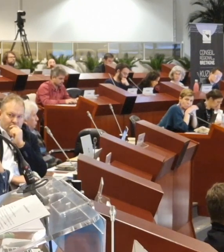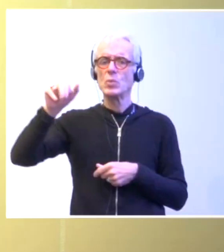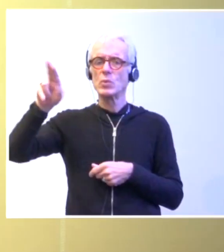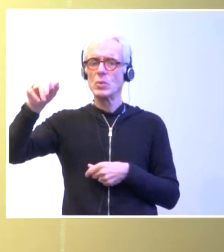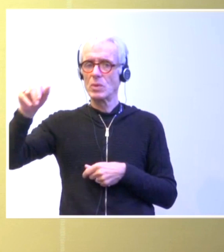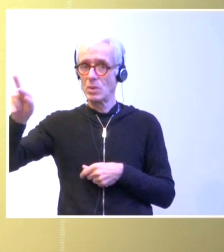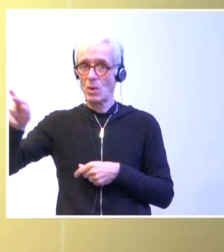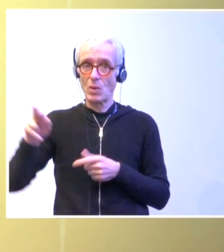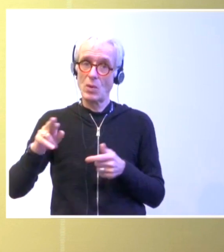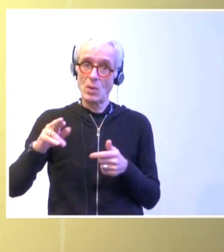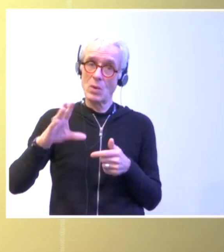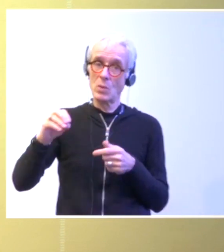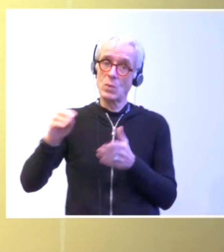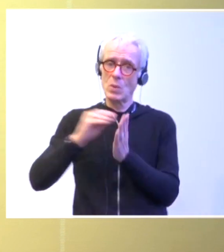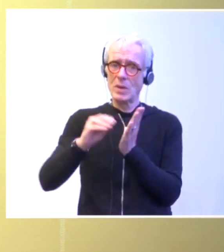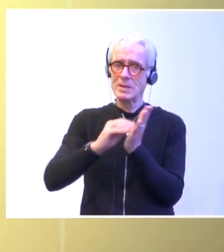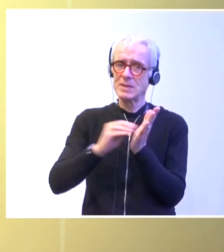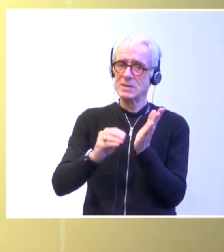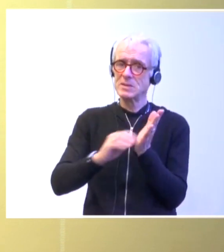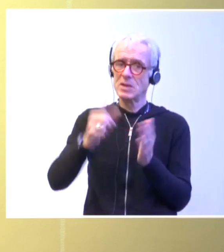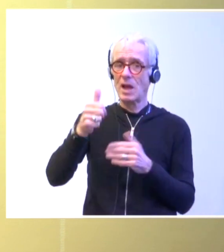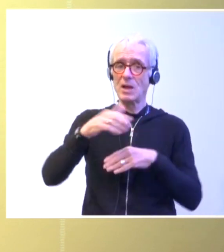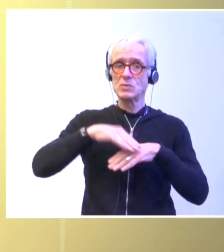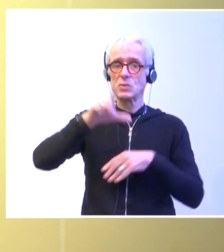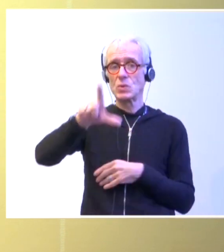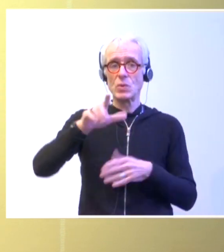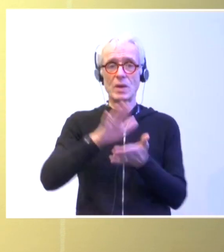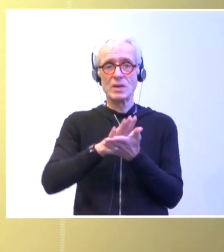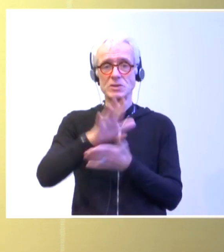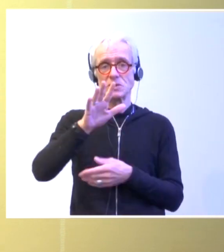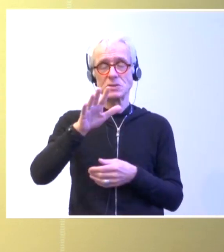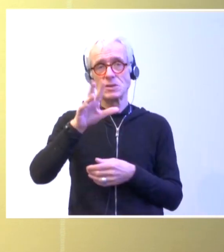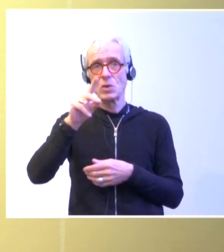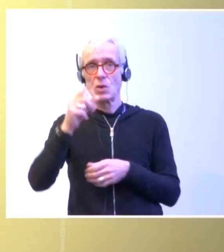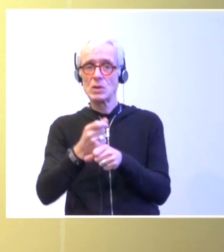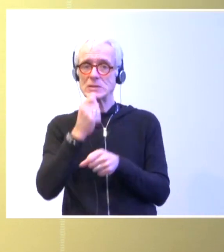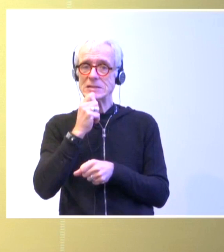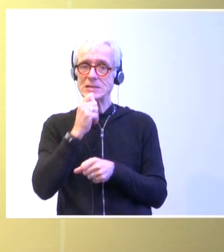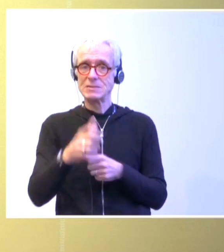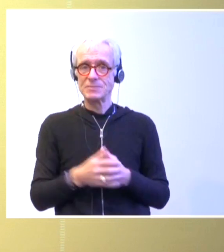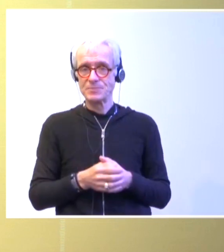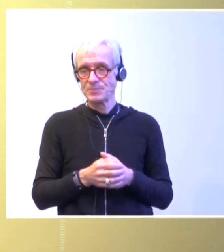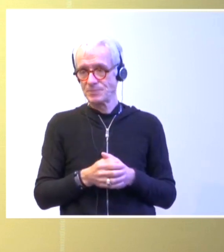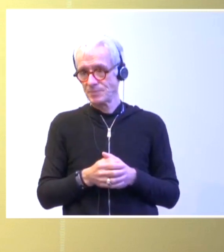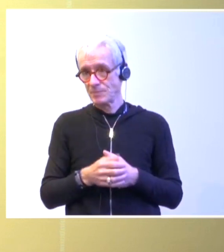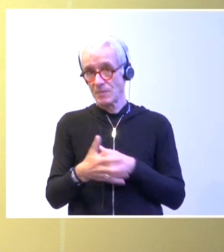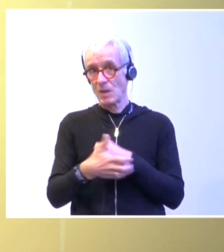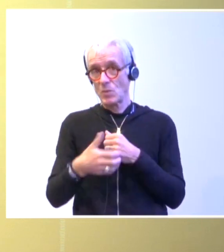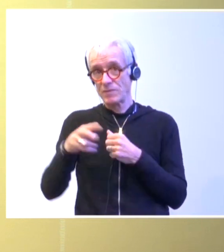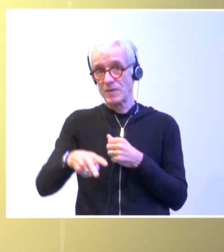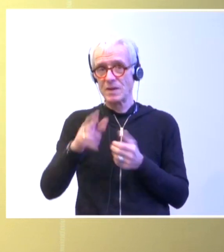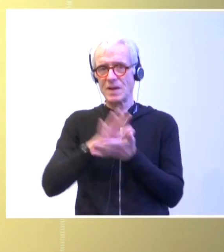indique cette semaine dans le Télégramme, que c'est une personne pauvre sur deux qui a moins de 30 ans, et que, les